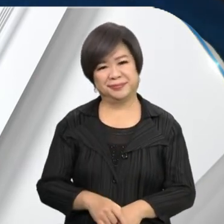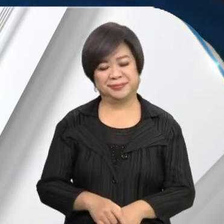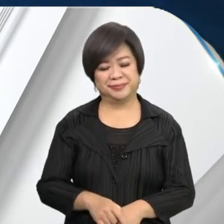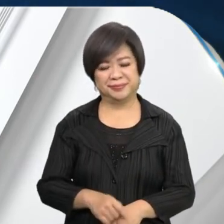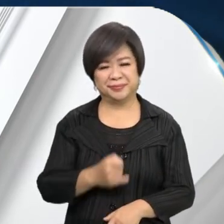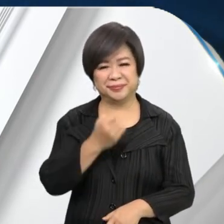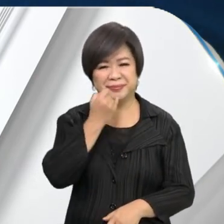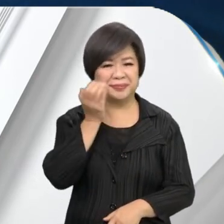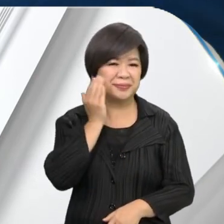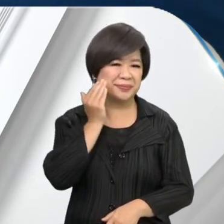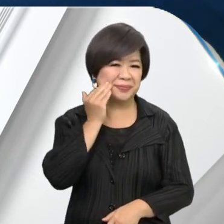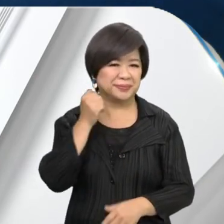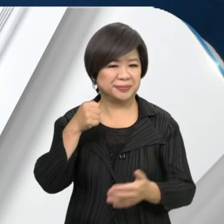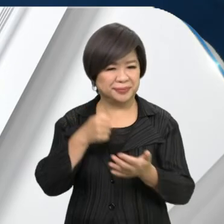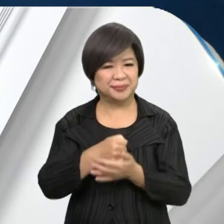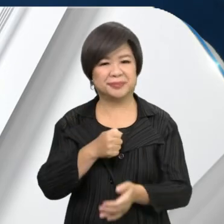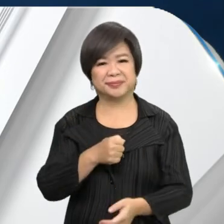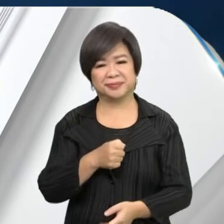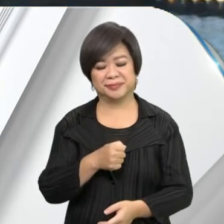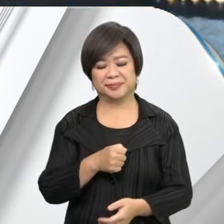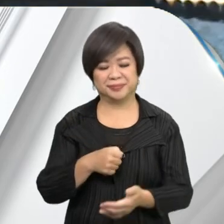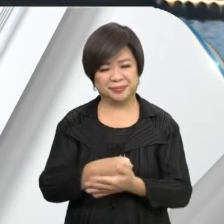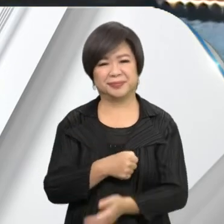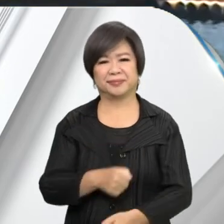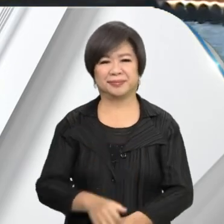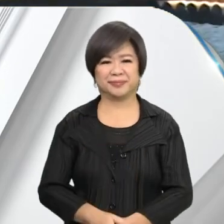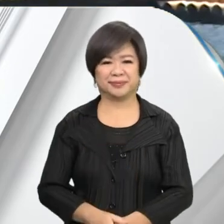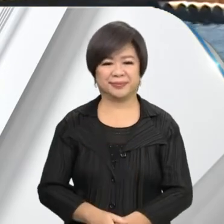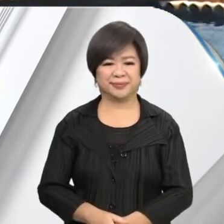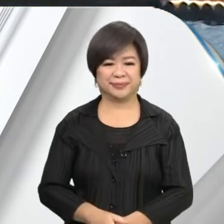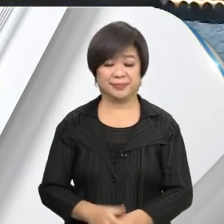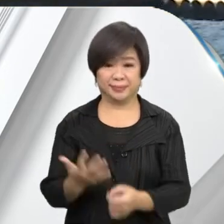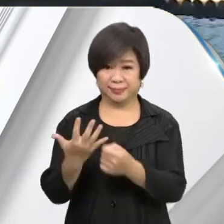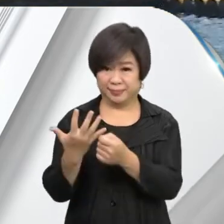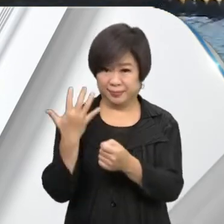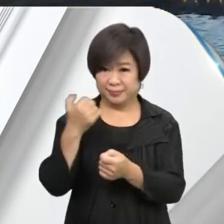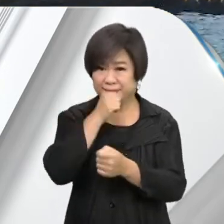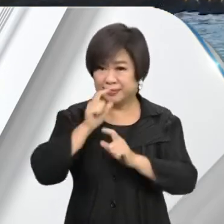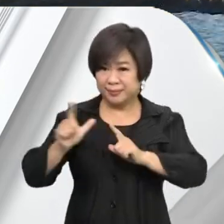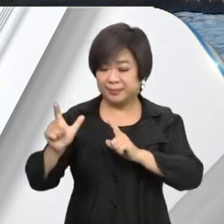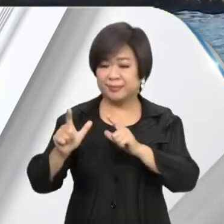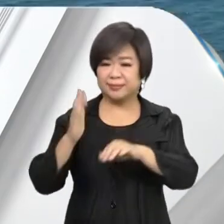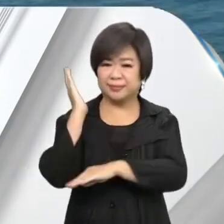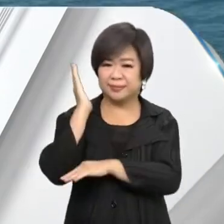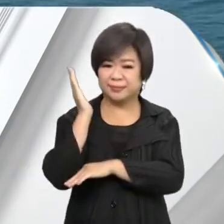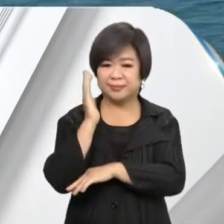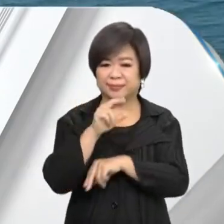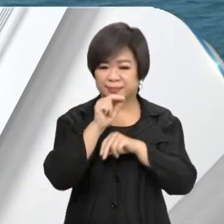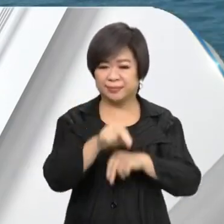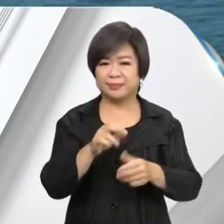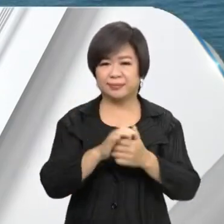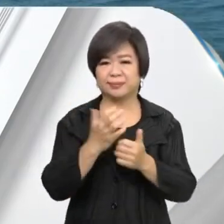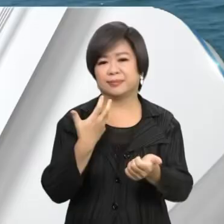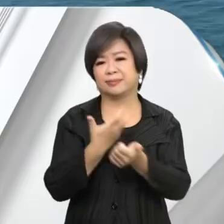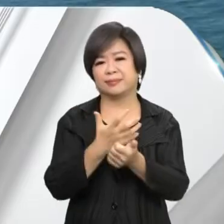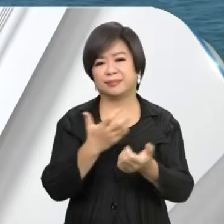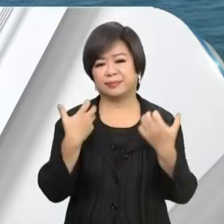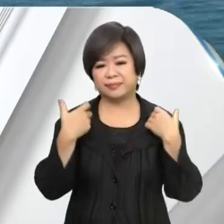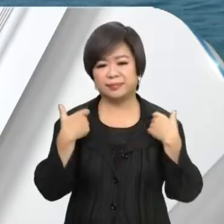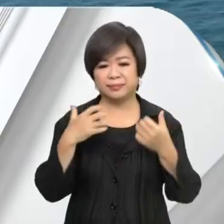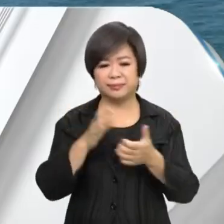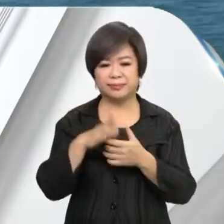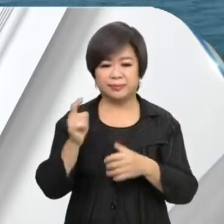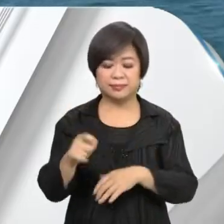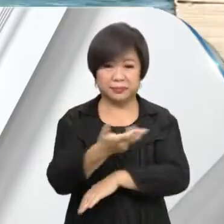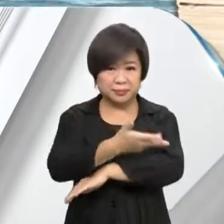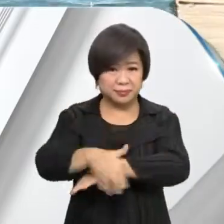很可惜。 可惜。 5年前，台湾政府同发水府为爱管理，同时经营水费的高